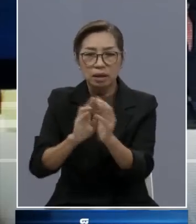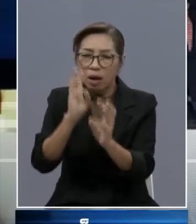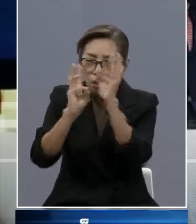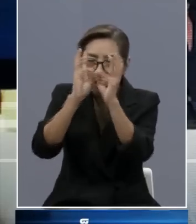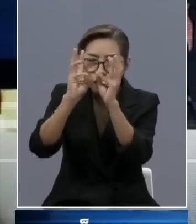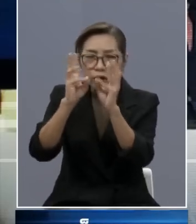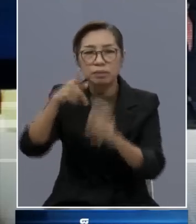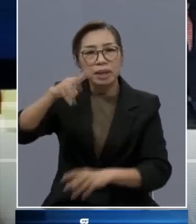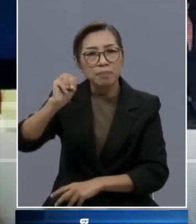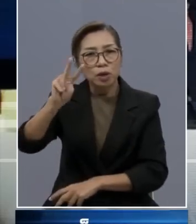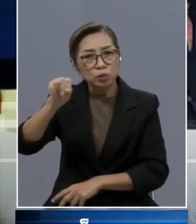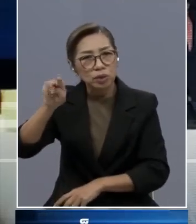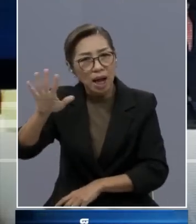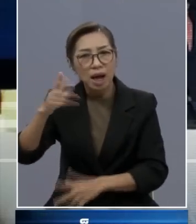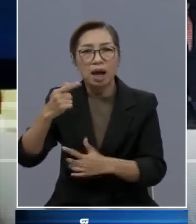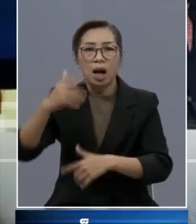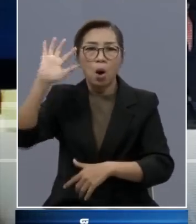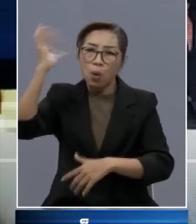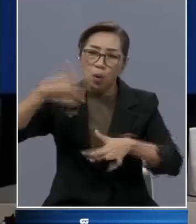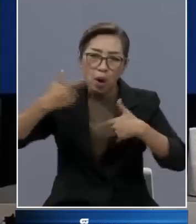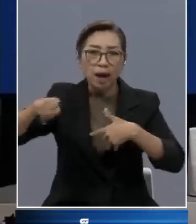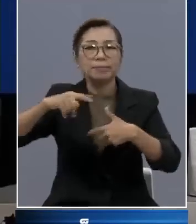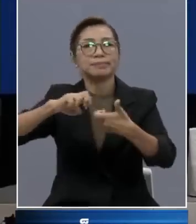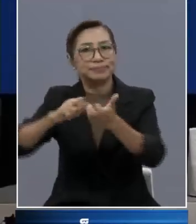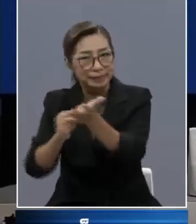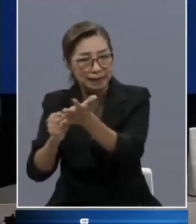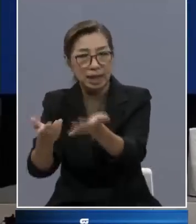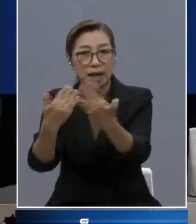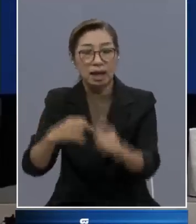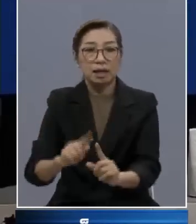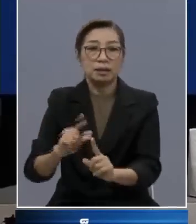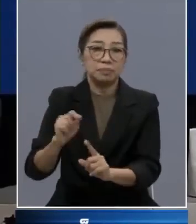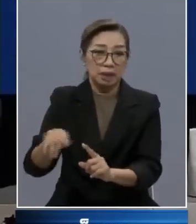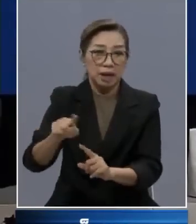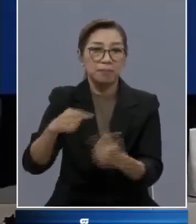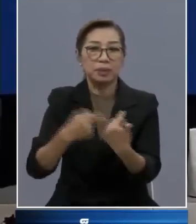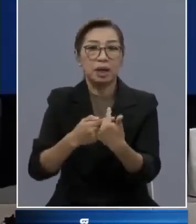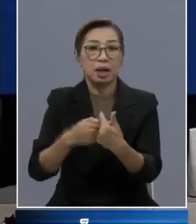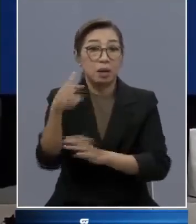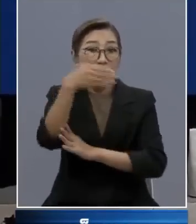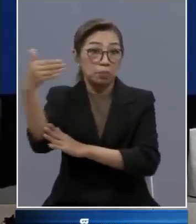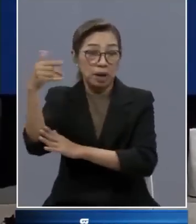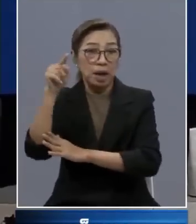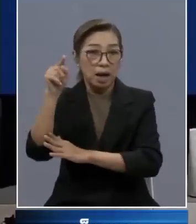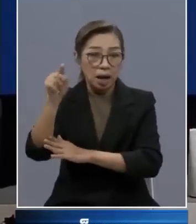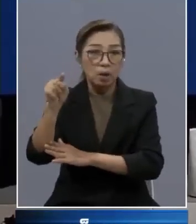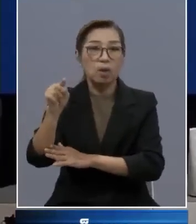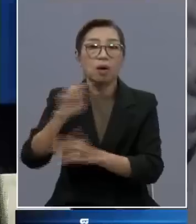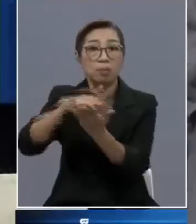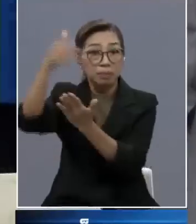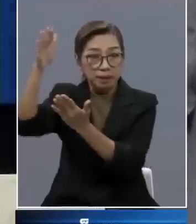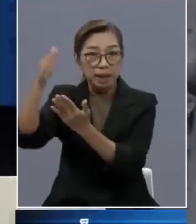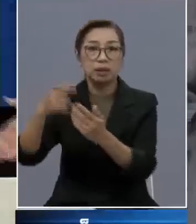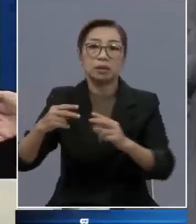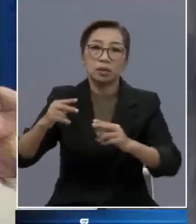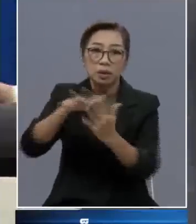กและเรื่องสุดท้ายครับดำเนินนโยบายการต่างประเทศฟื้นฟูบทบาทผู้นำของไทยในอาเซียนตามกรอบความร่วมมือต่